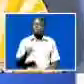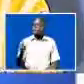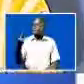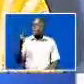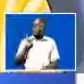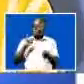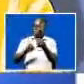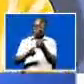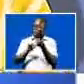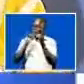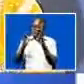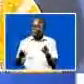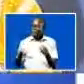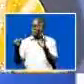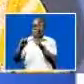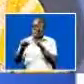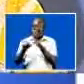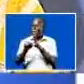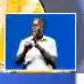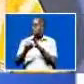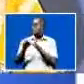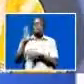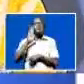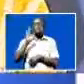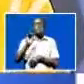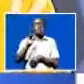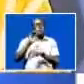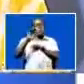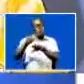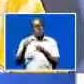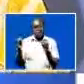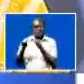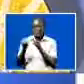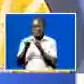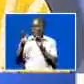pili ikiwa mtu ana ubaya, usimsengenye. Mm. Muite. Kwanza